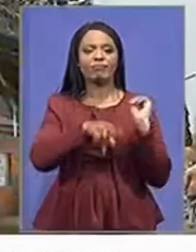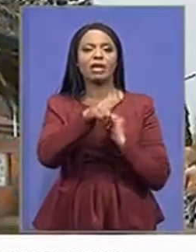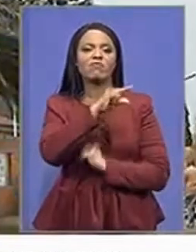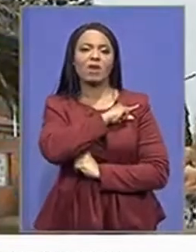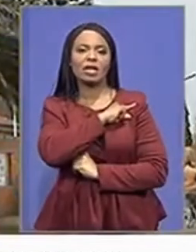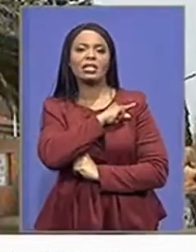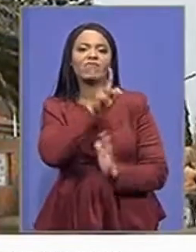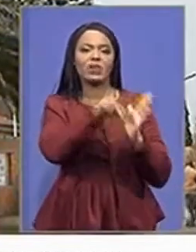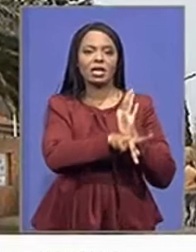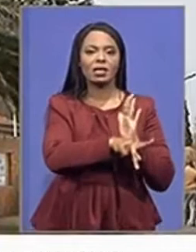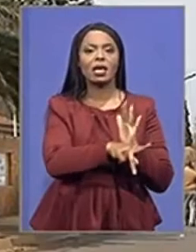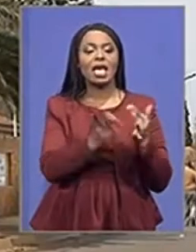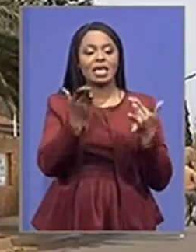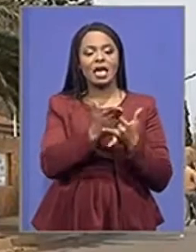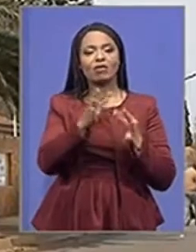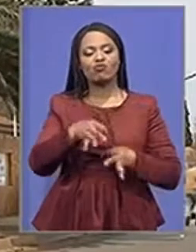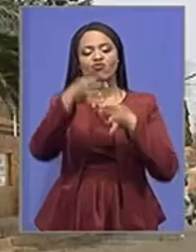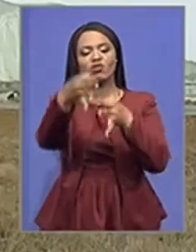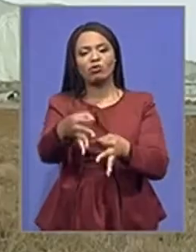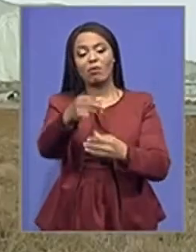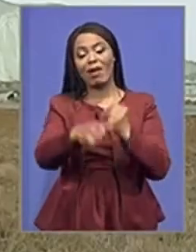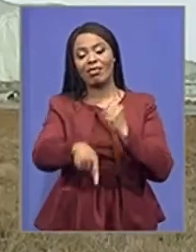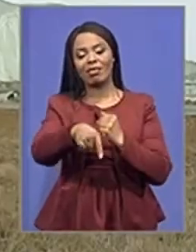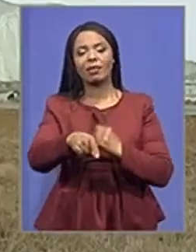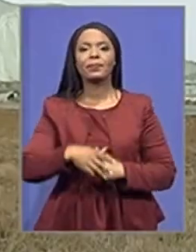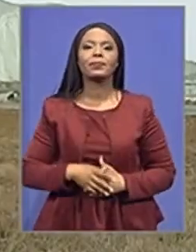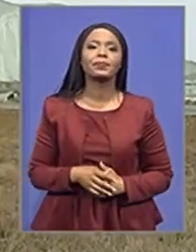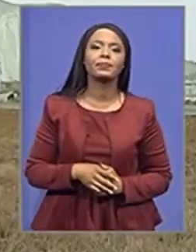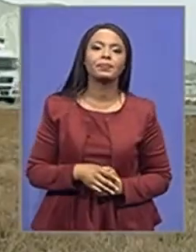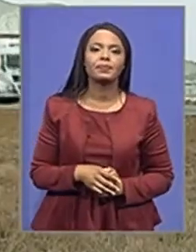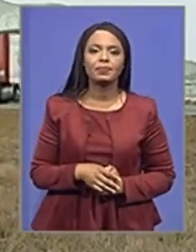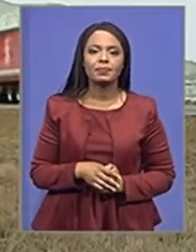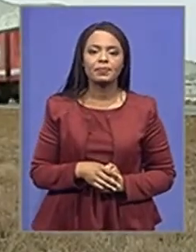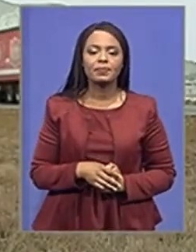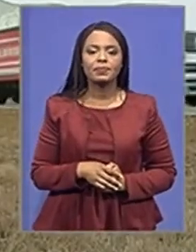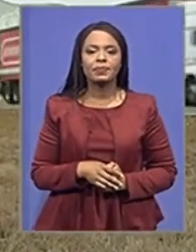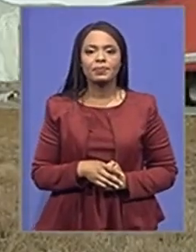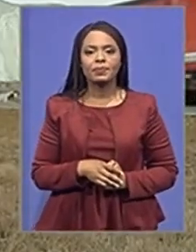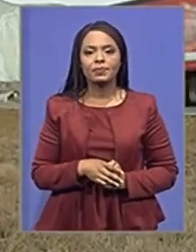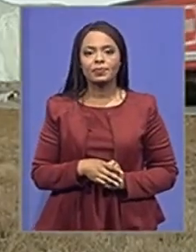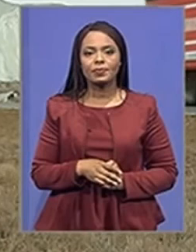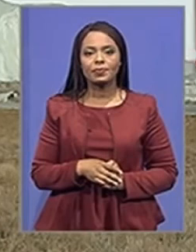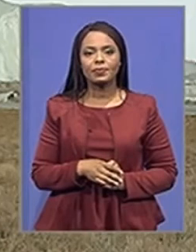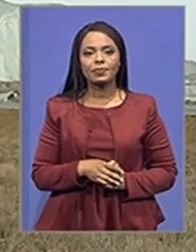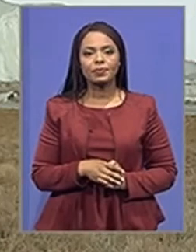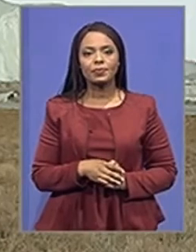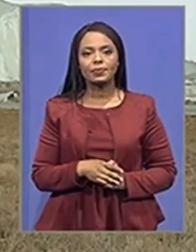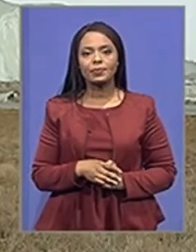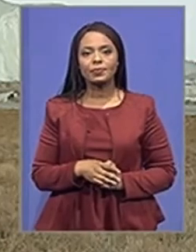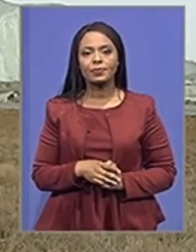eno e buseditswe morago go mafelo a kgwedi. Ke Mpho Lepedi wa dikgang tsa SABC mo Nkhuma.